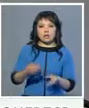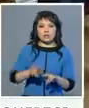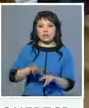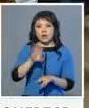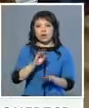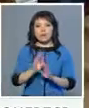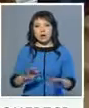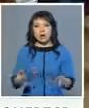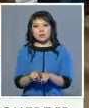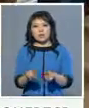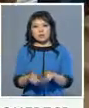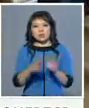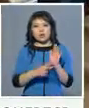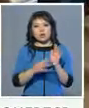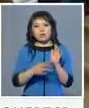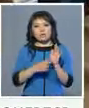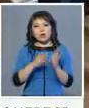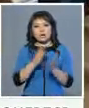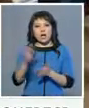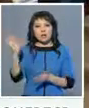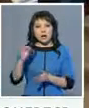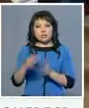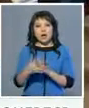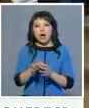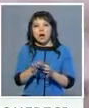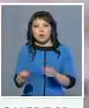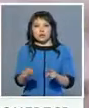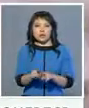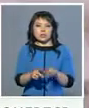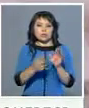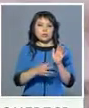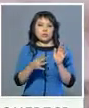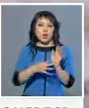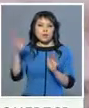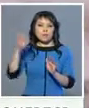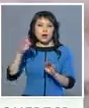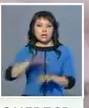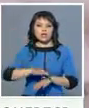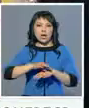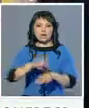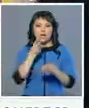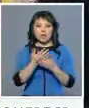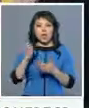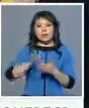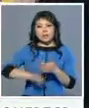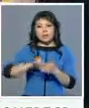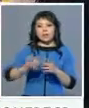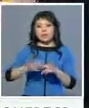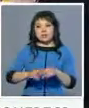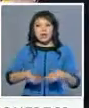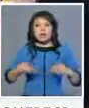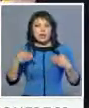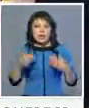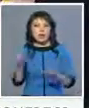ауыратын балалардың саны 97% құраса, ауылдық жерлердегі көрсеткіш 89%-ға жетті. Осы себептерге байланысты